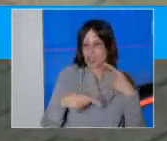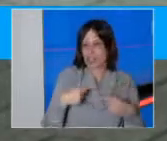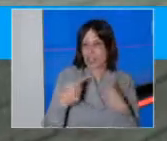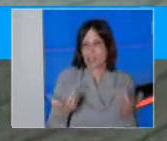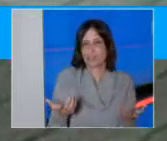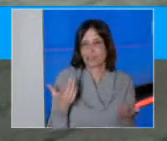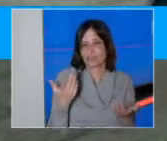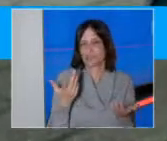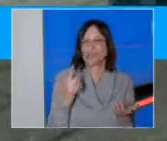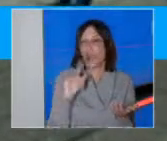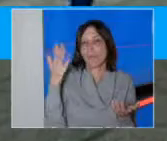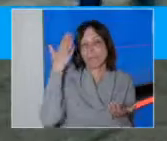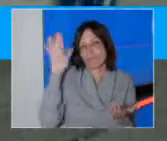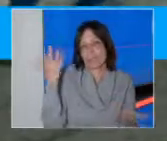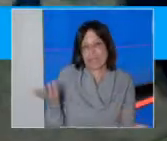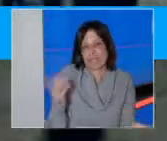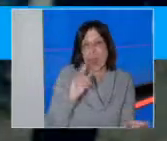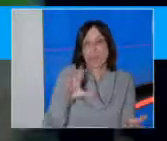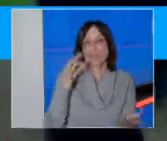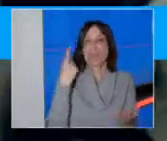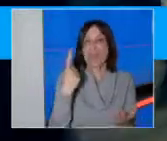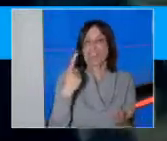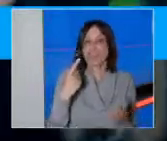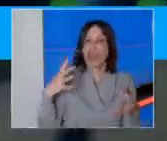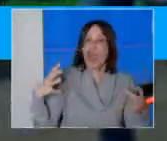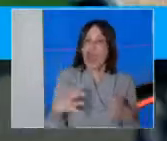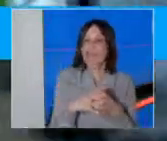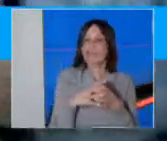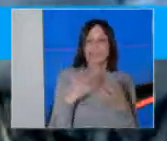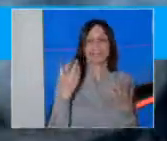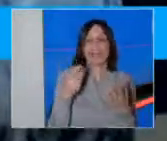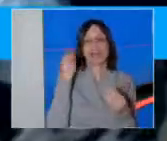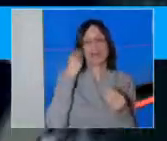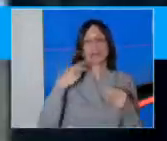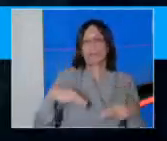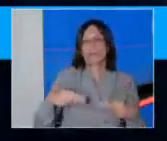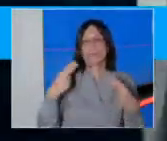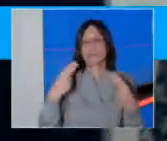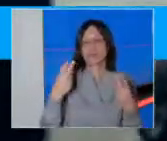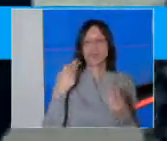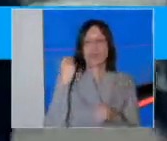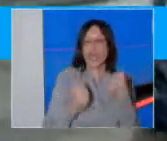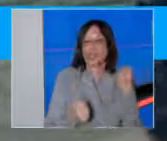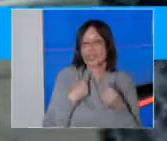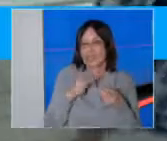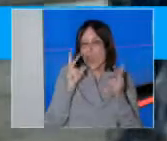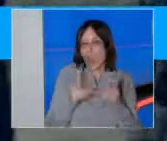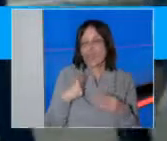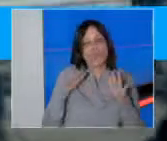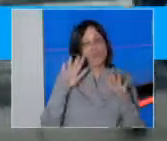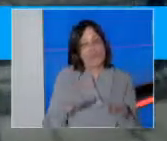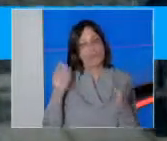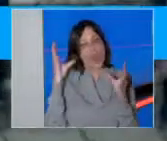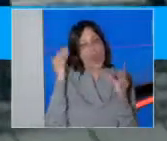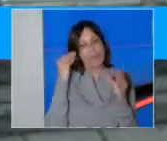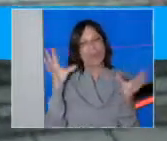מהר, הוא לא מכיר אותם, הוא לא מוצא את עצמו חברתית, הלימודים בזום מאוד מאוד קשים לו. אז אם אני יכולה, אני יושבת ואני לומדת איתו,